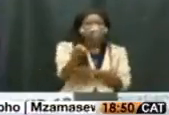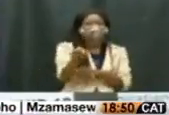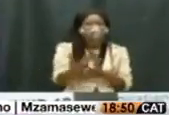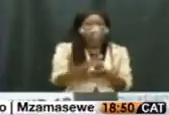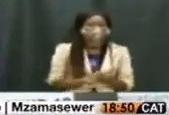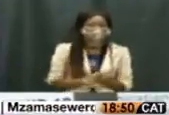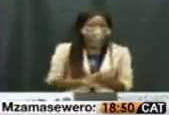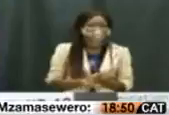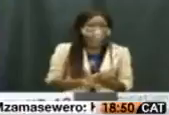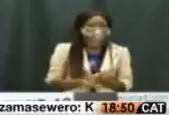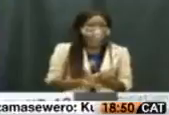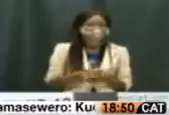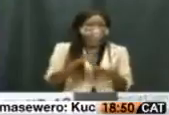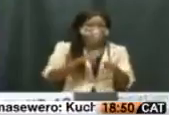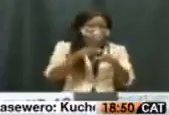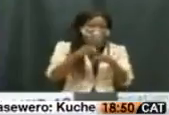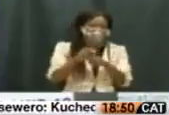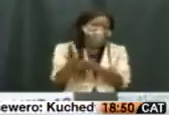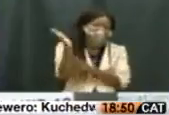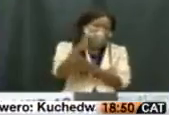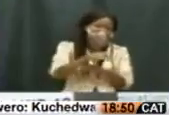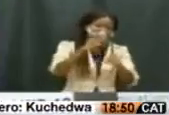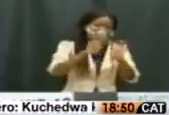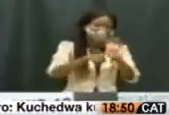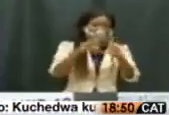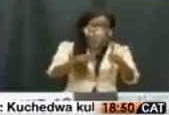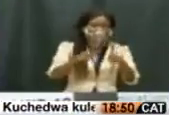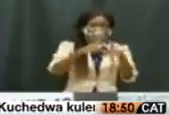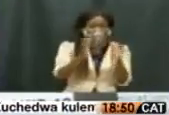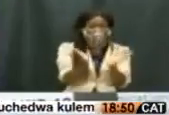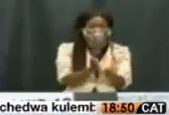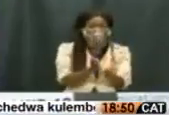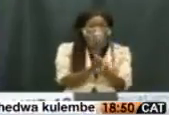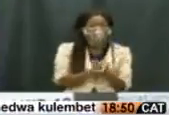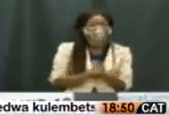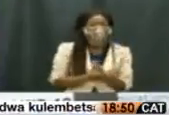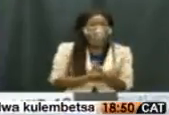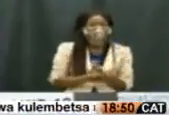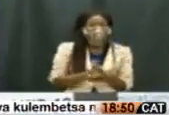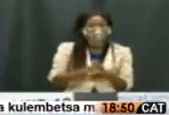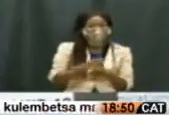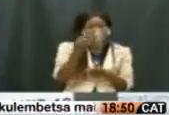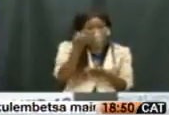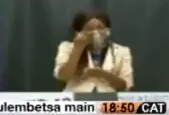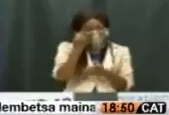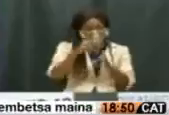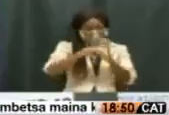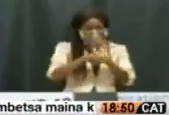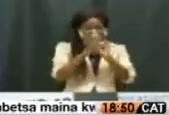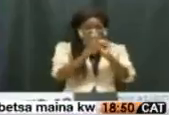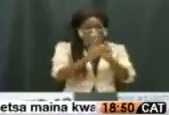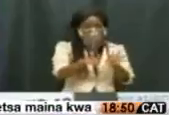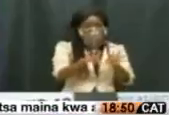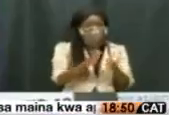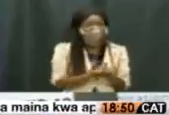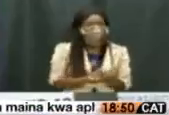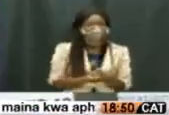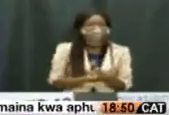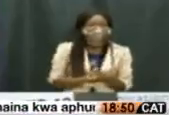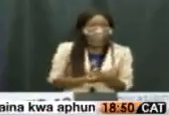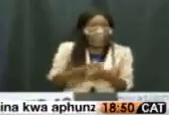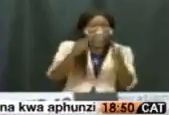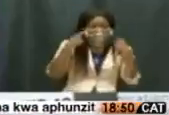pakadali pano tili ndi modzi mwa pampando wa mena maitchula kuti Presidential Taskforce on COVID-19 amene